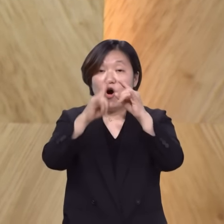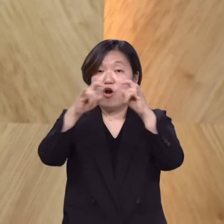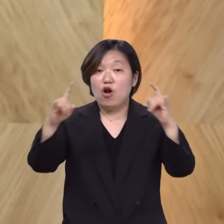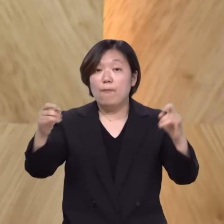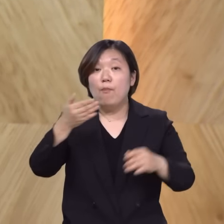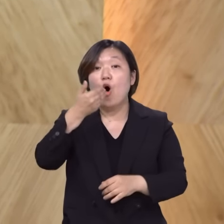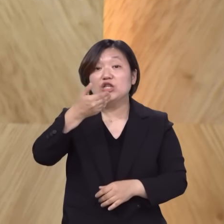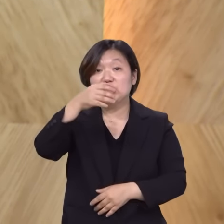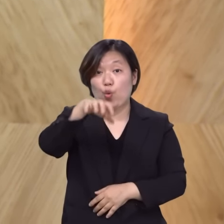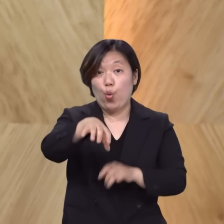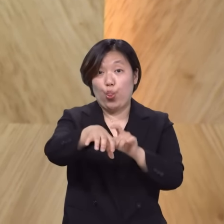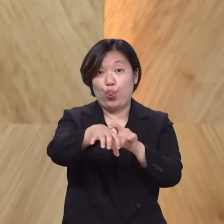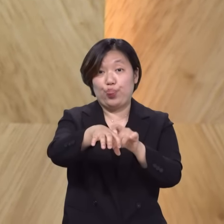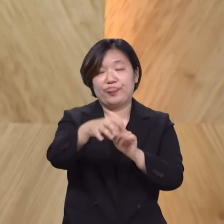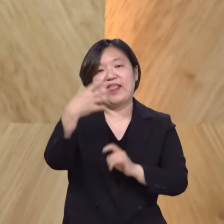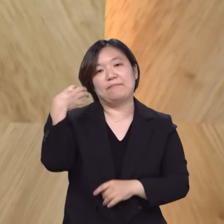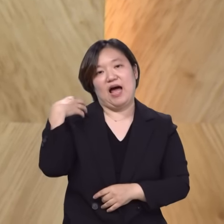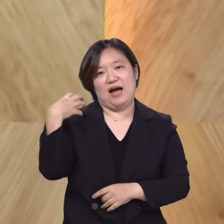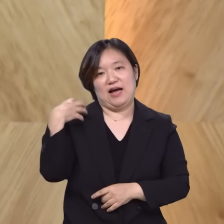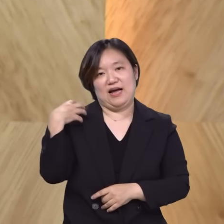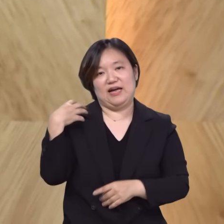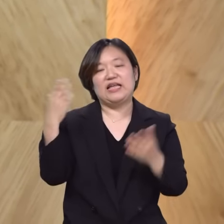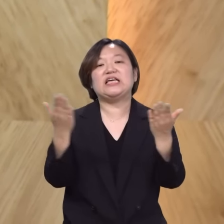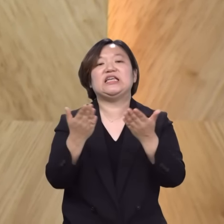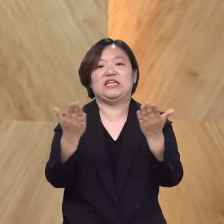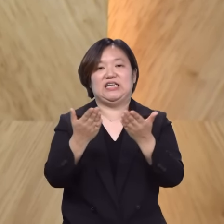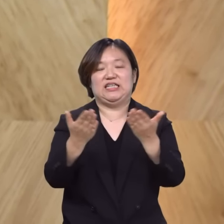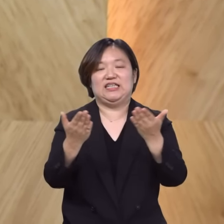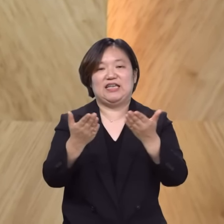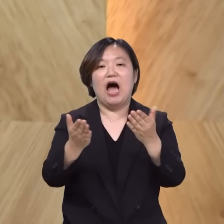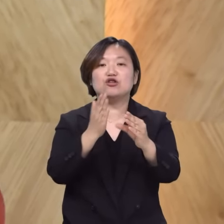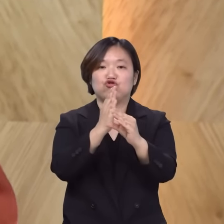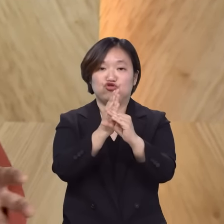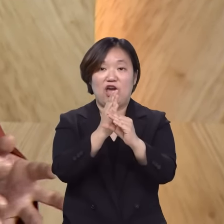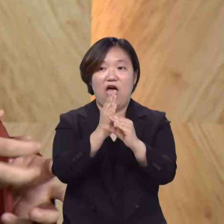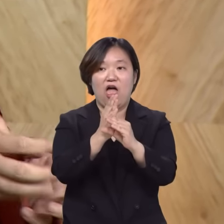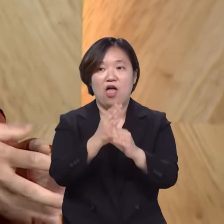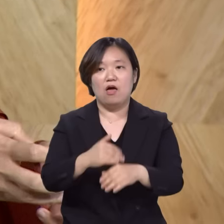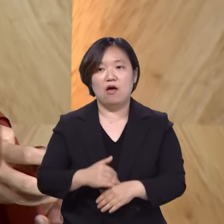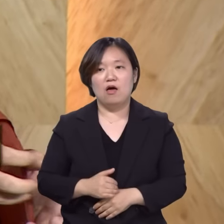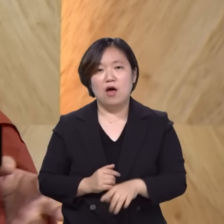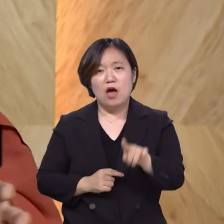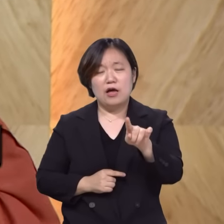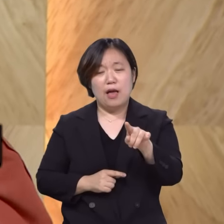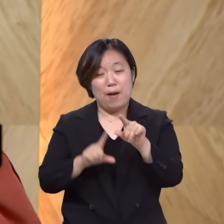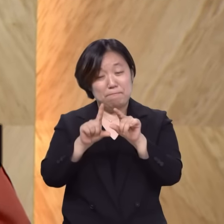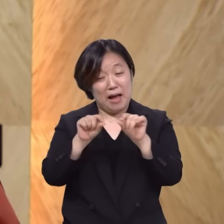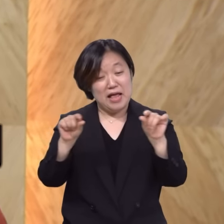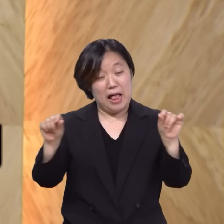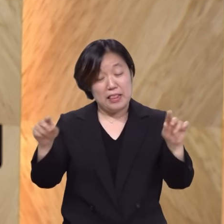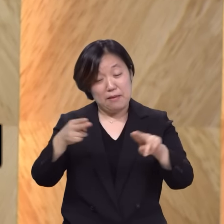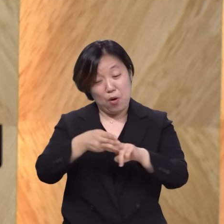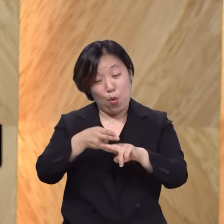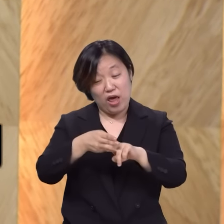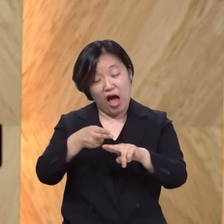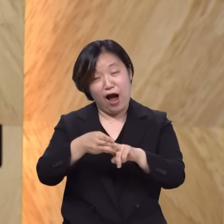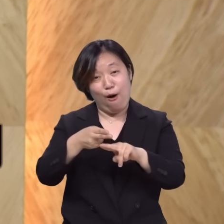후원가 이렇게 이제 일을 하고 있었는데 일을 하고 있었는데 그때 뭐 이렇게 반찬 만들고 뭐 이렇게